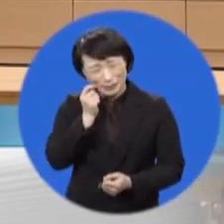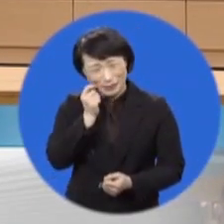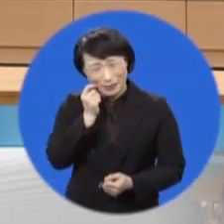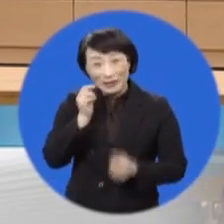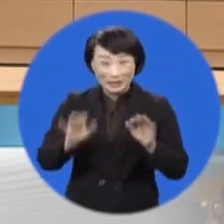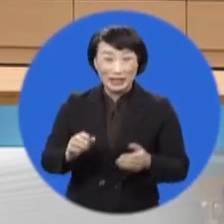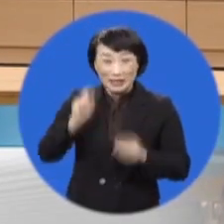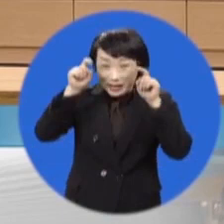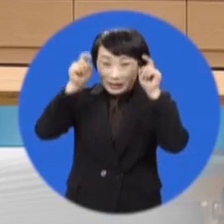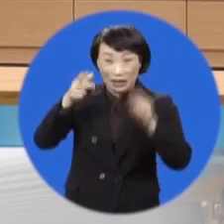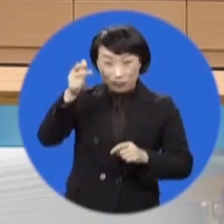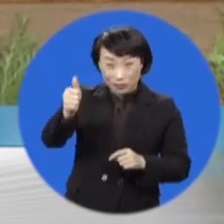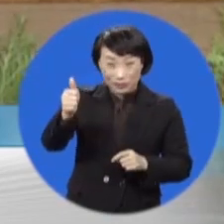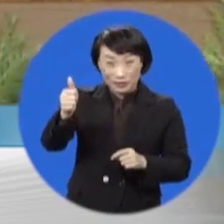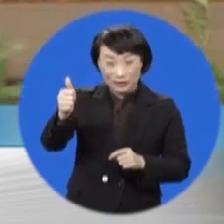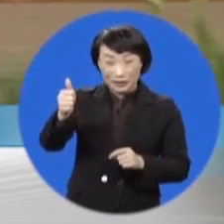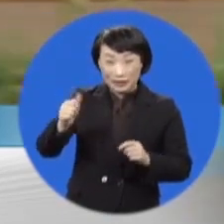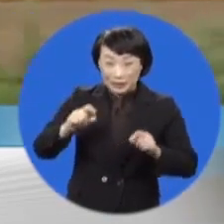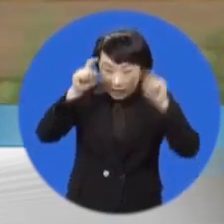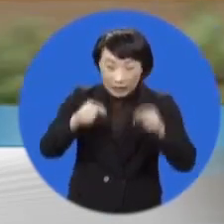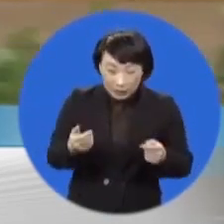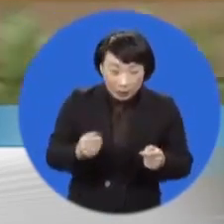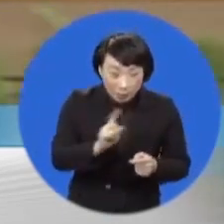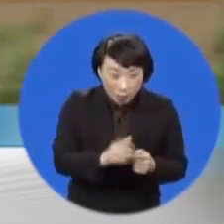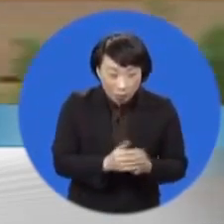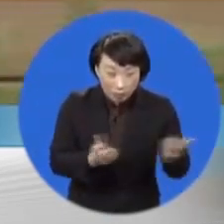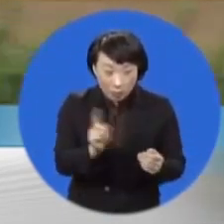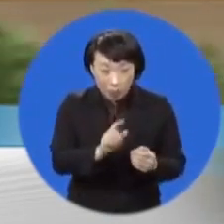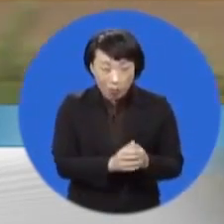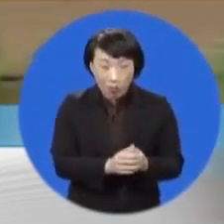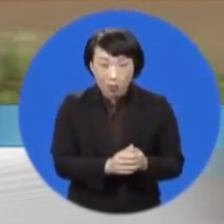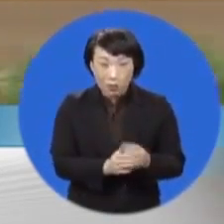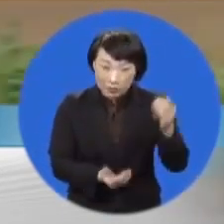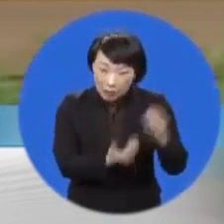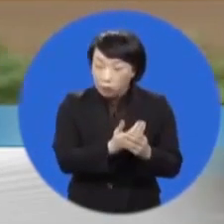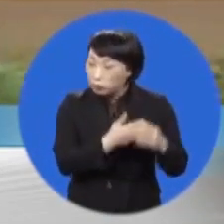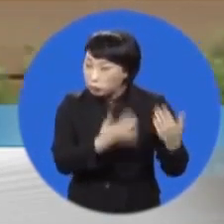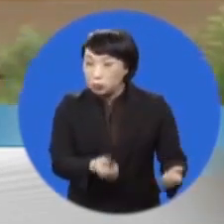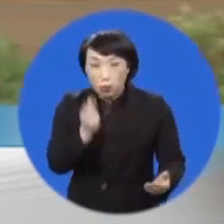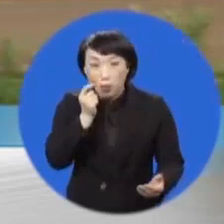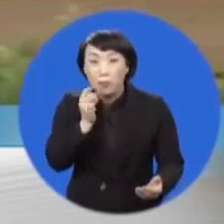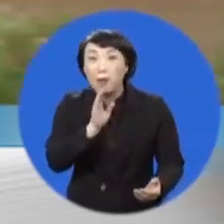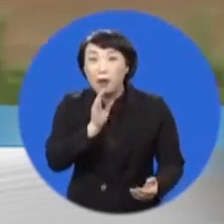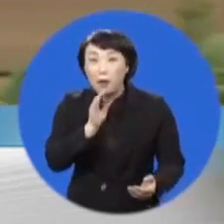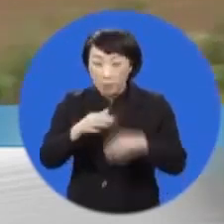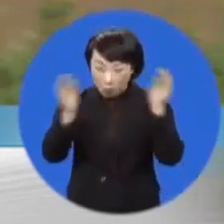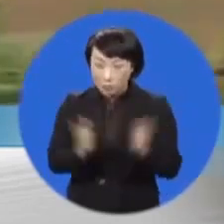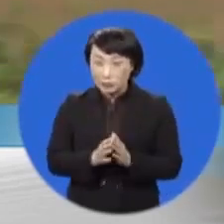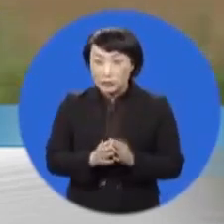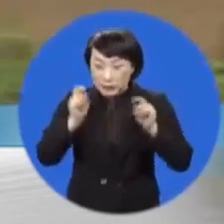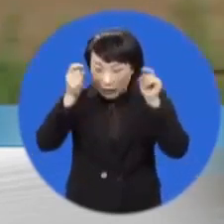목자가 양이 어떤 일을 당해도 내면 좋을 수 없는 것 1 5 트게 1 쫓아 등이없는